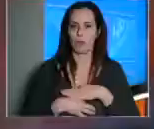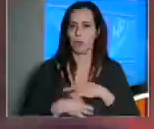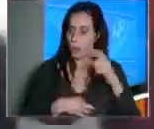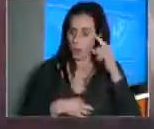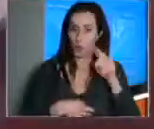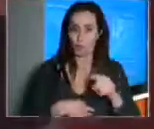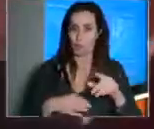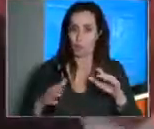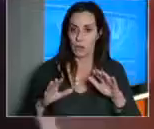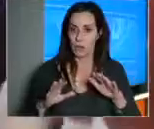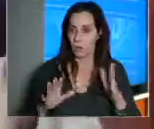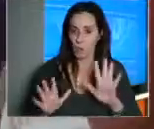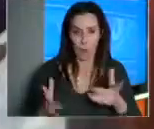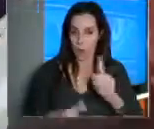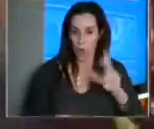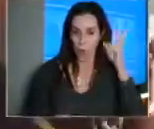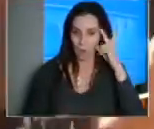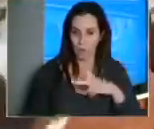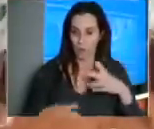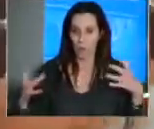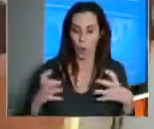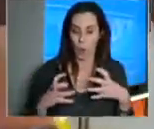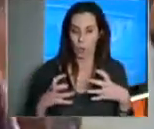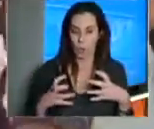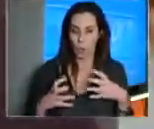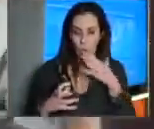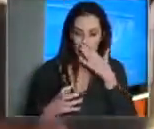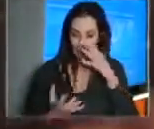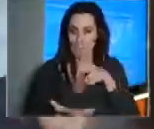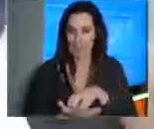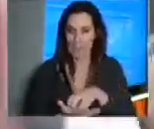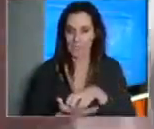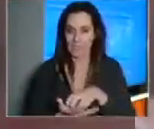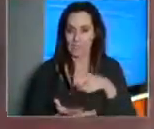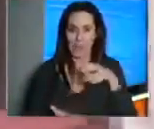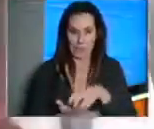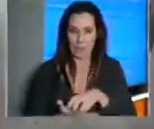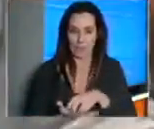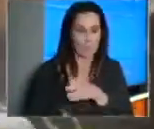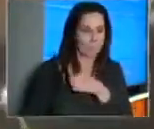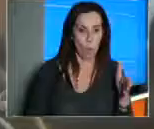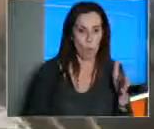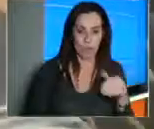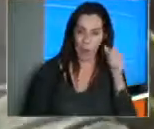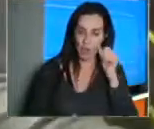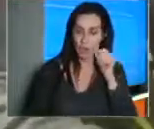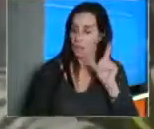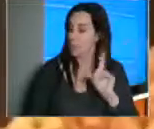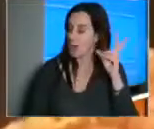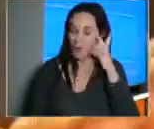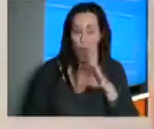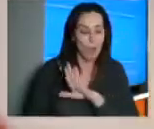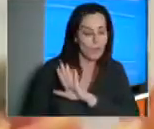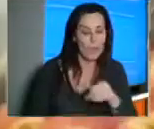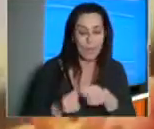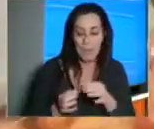ואני חושבת שמה שלא מבינים קבוצות הכוח במרכז, נאמר, המרכז, השמאלני, האשכנזי, משהו לא מבין